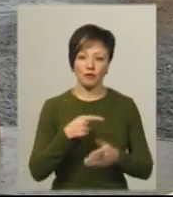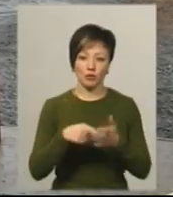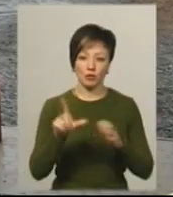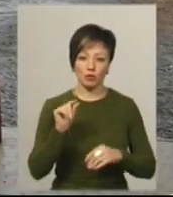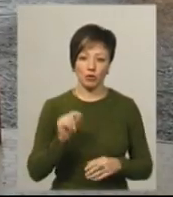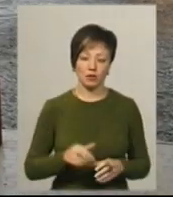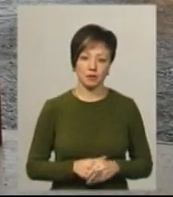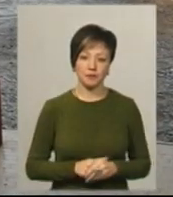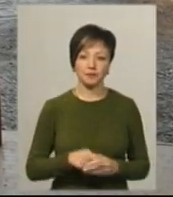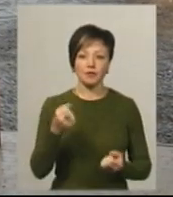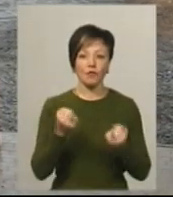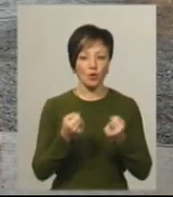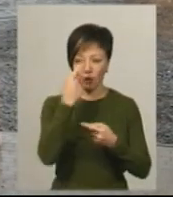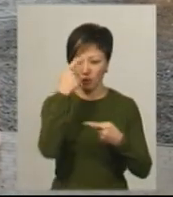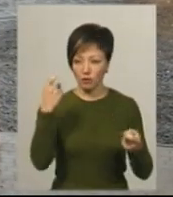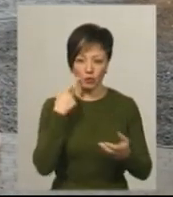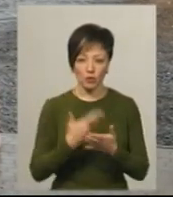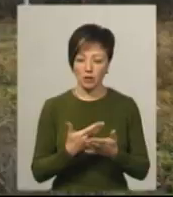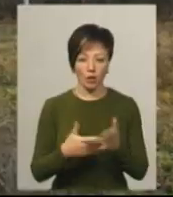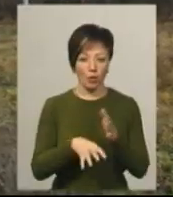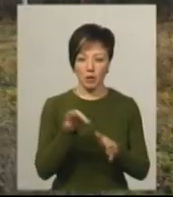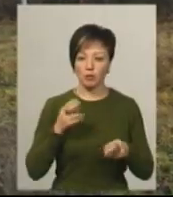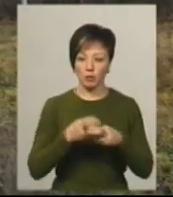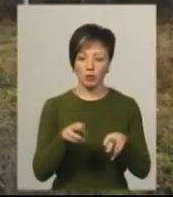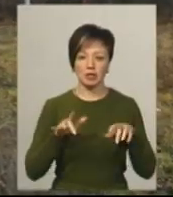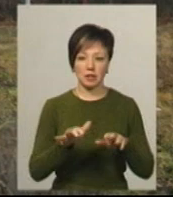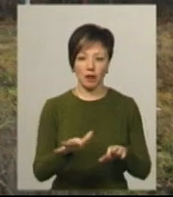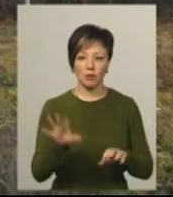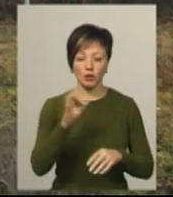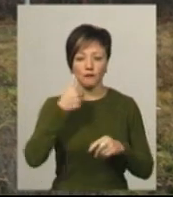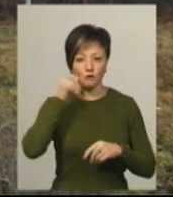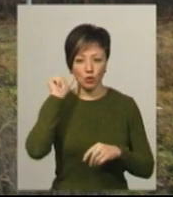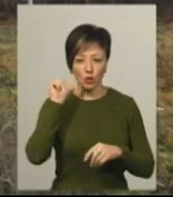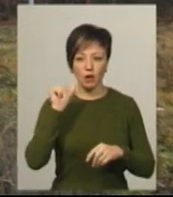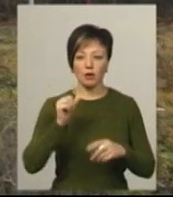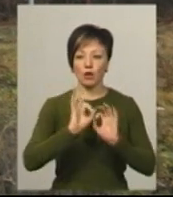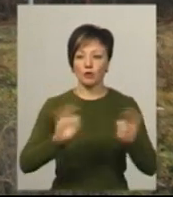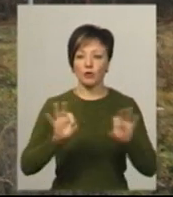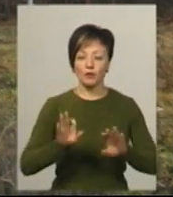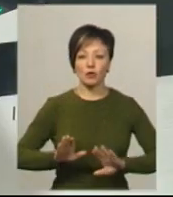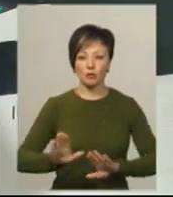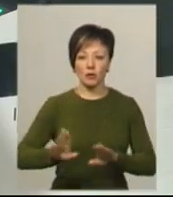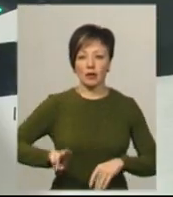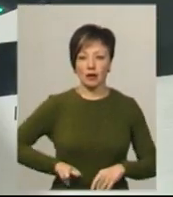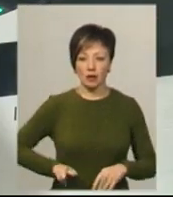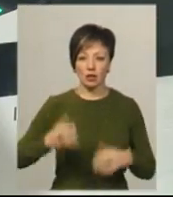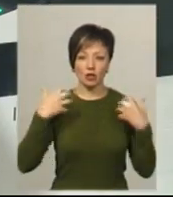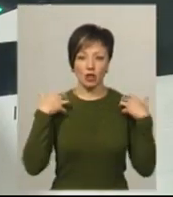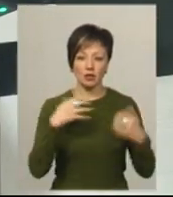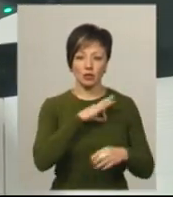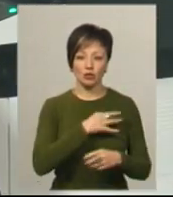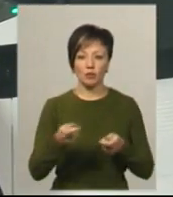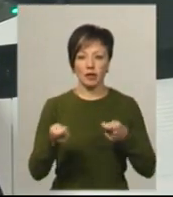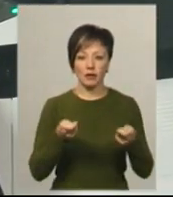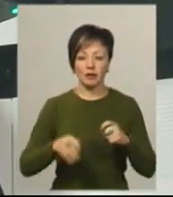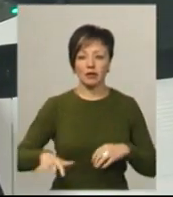випишемо. Водію не оголошено підозру та не обрано запобіжний захід. Про це вчора Суспільному розповів заступник директора, начальник слідчого